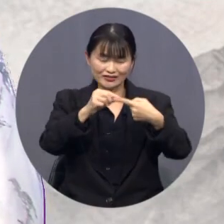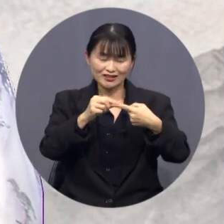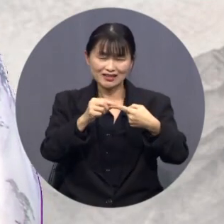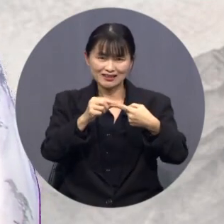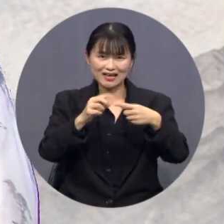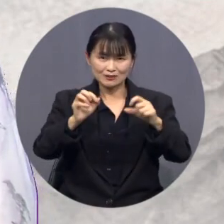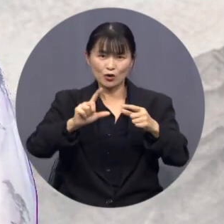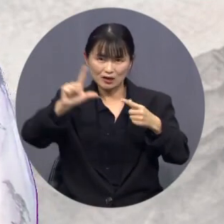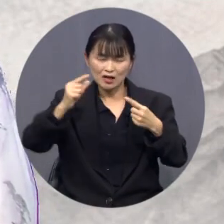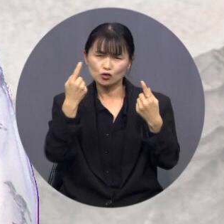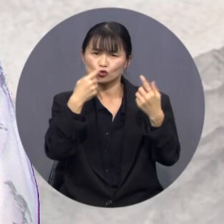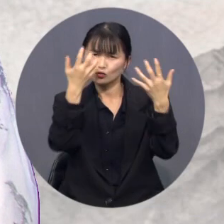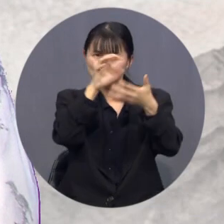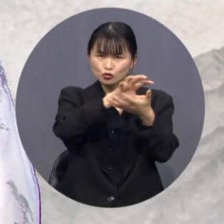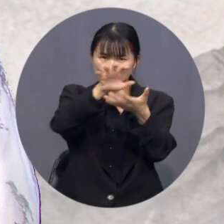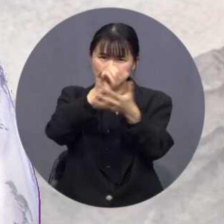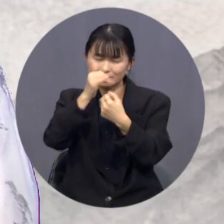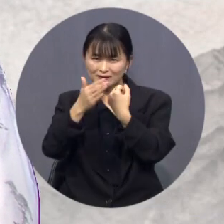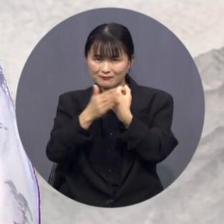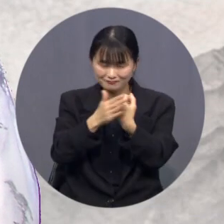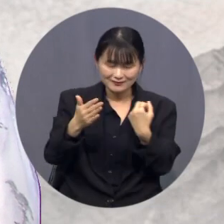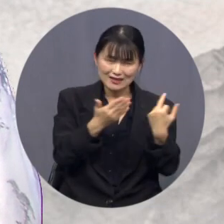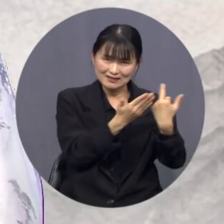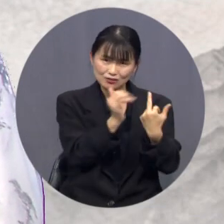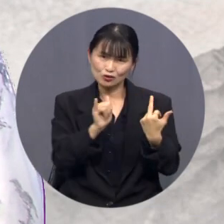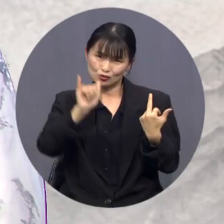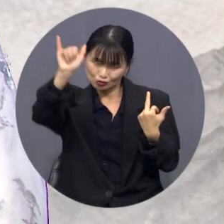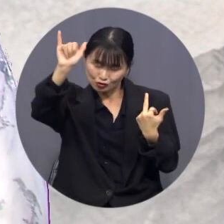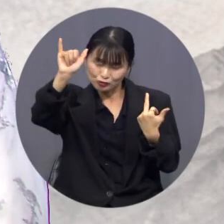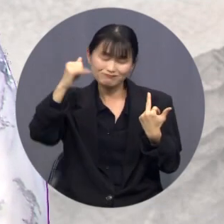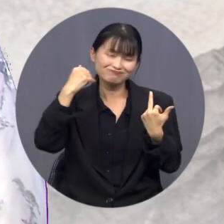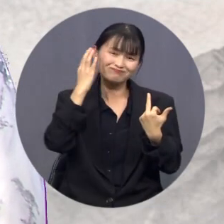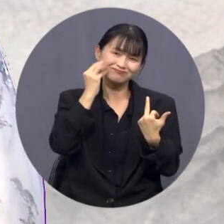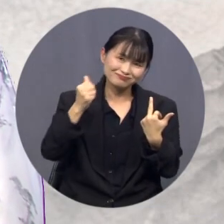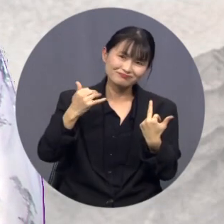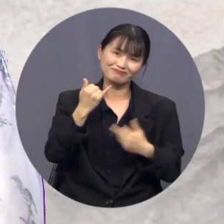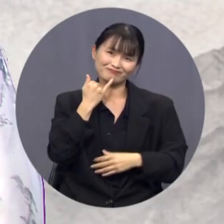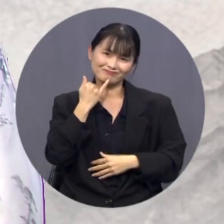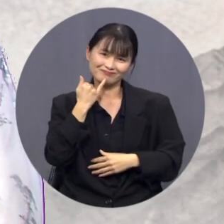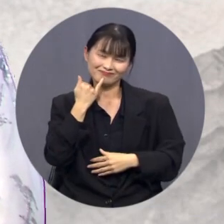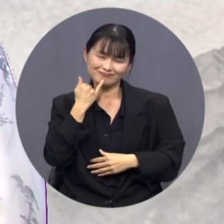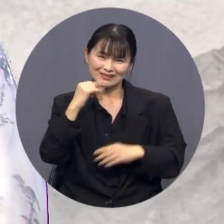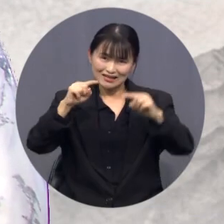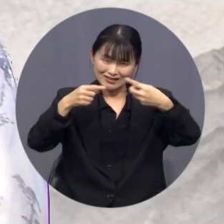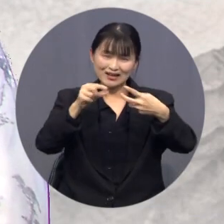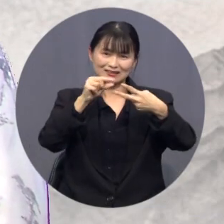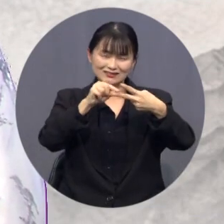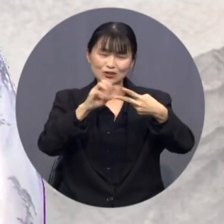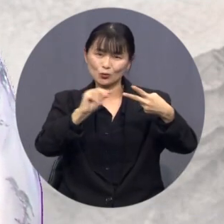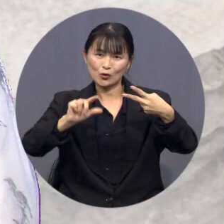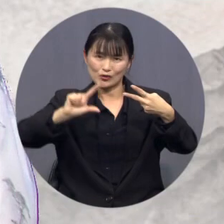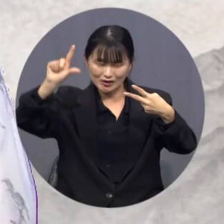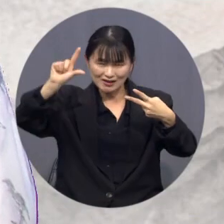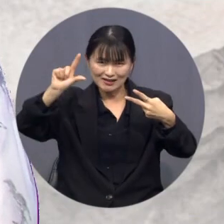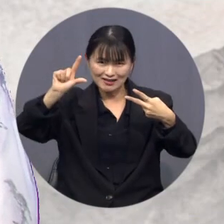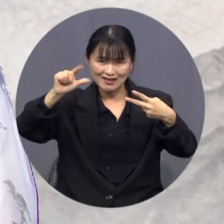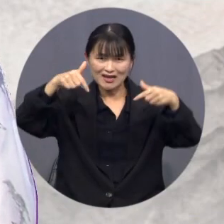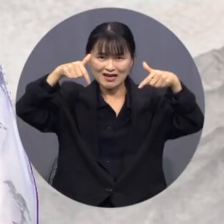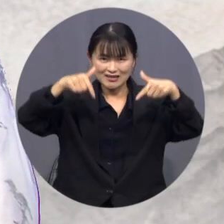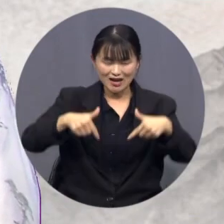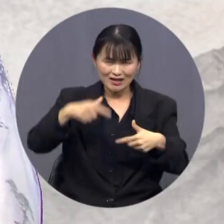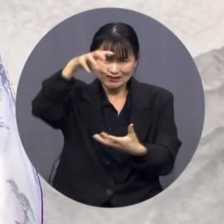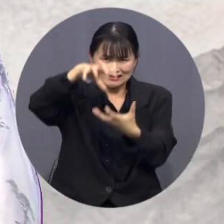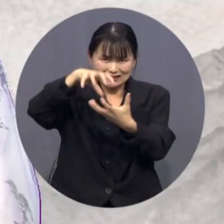날씨를 보여서 제주도와 육지를 노아는 항공편 운항은 순조롭 있습니다 설날 당일인 토요일에는 서해 중부 해상에서